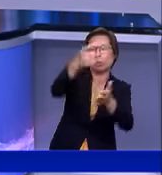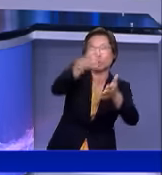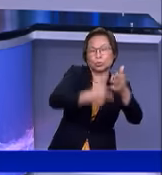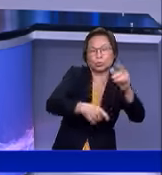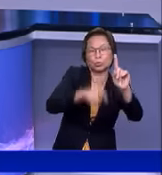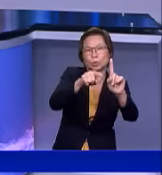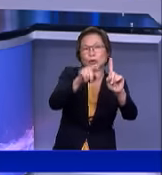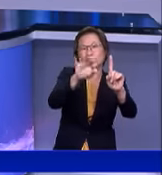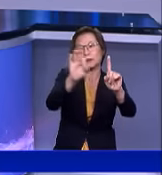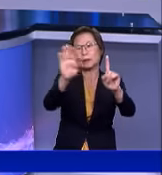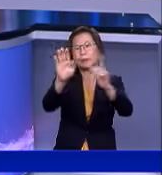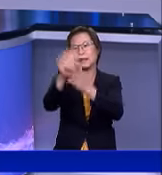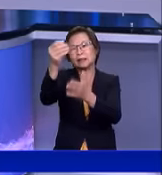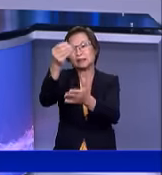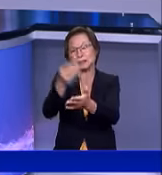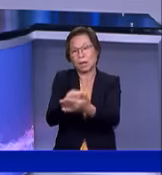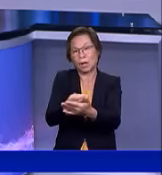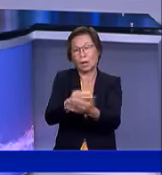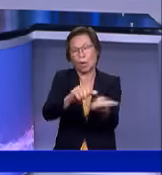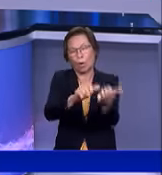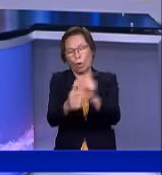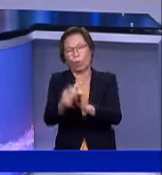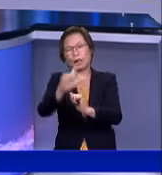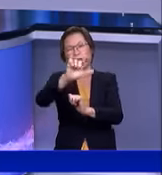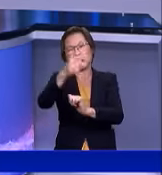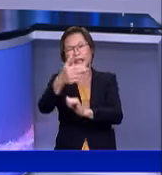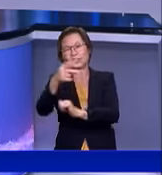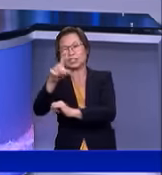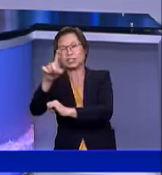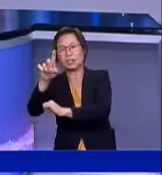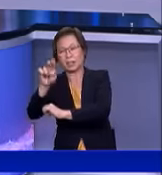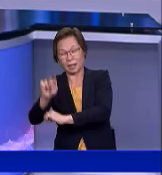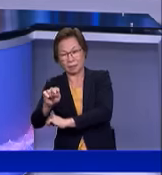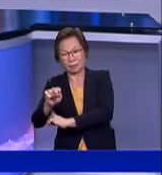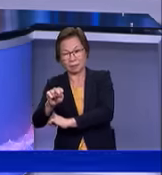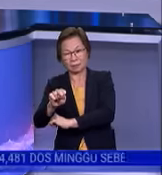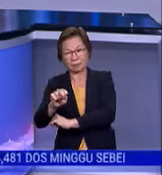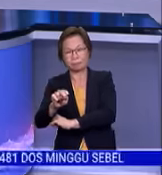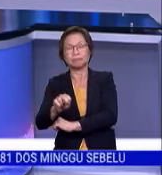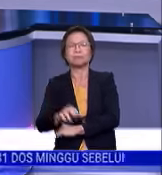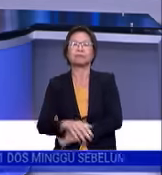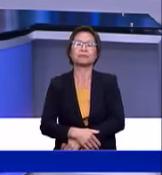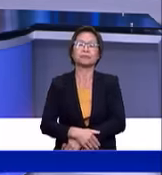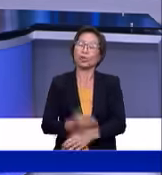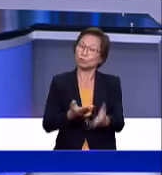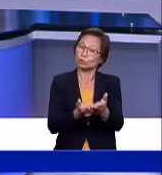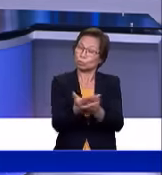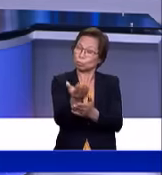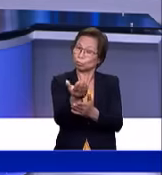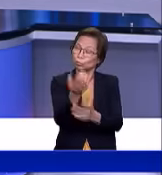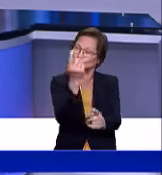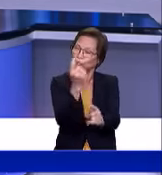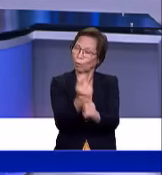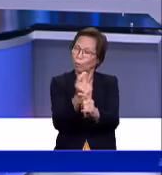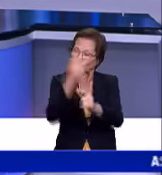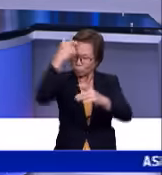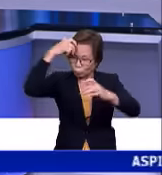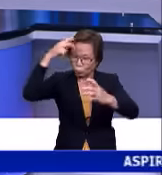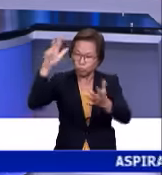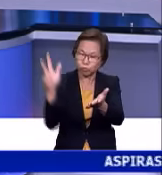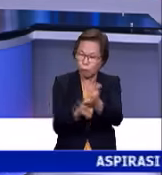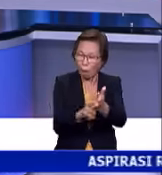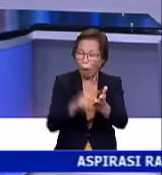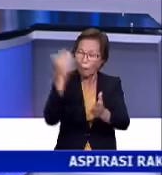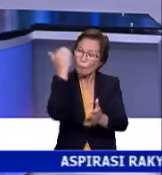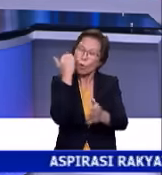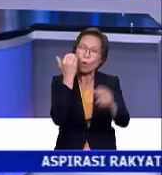RM1.69 bilion oleh Lembaga Hasil Dalam Negeri LHDN terhadap beliau. Sekaligus mengekalkan keputusan mahkamah